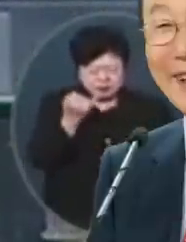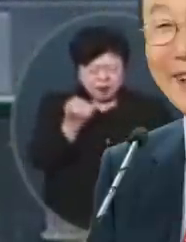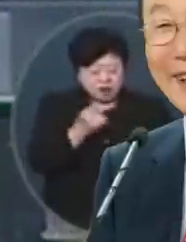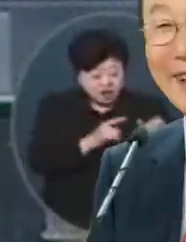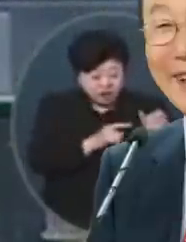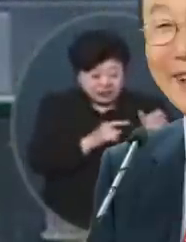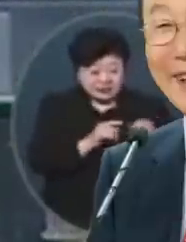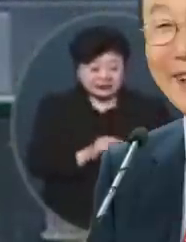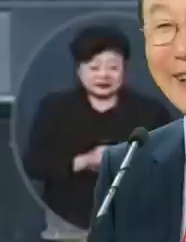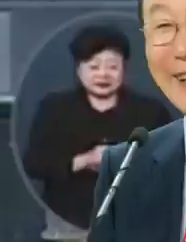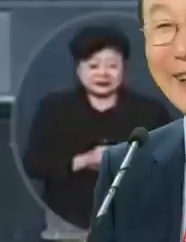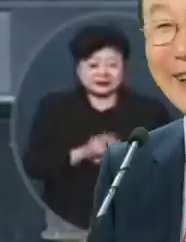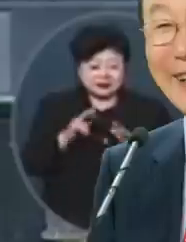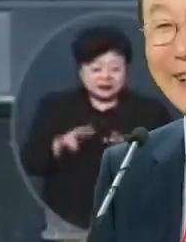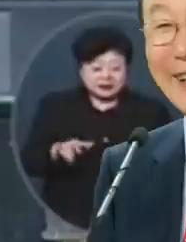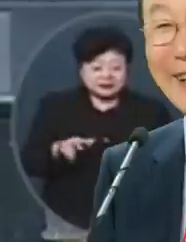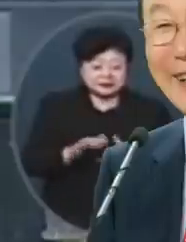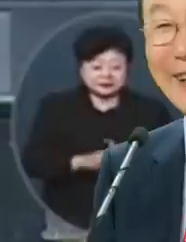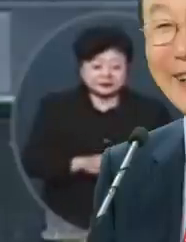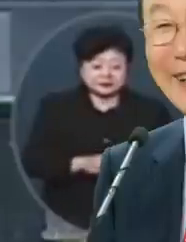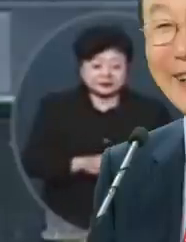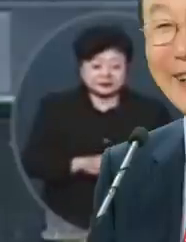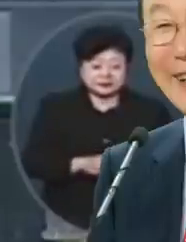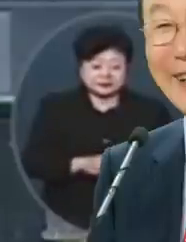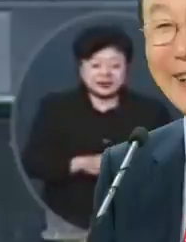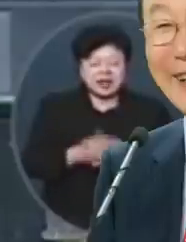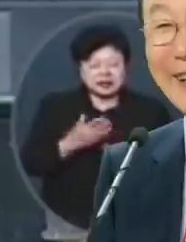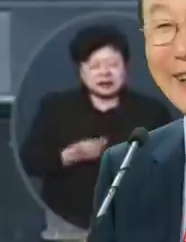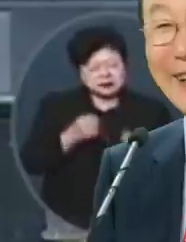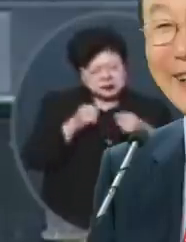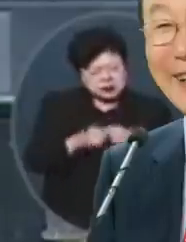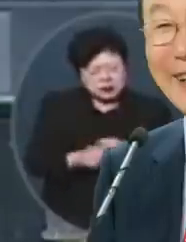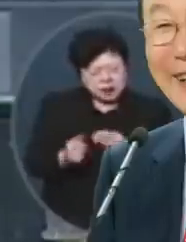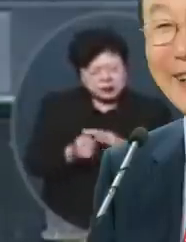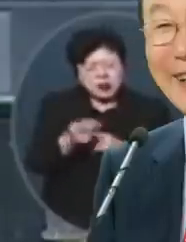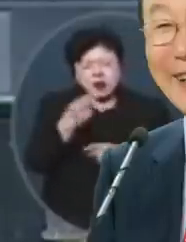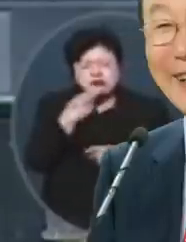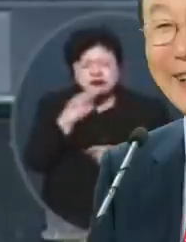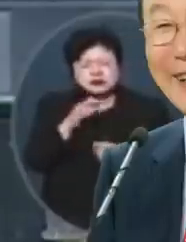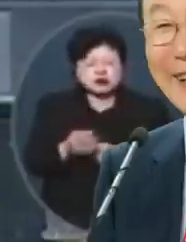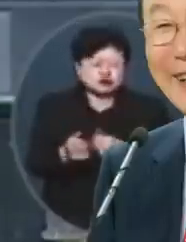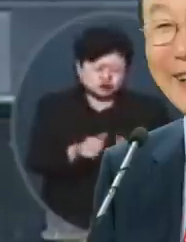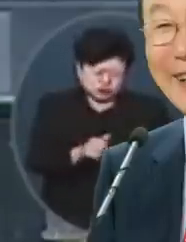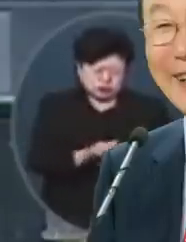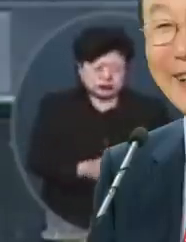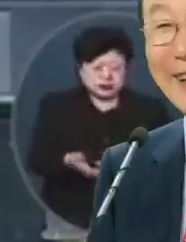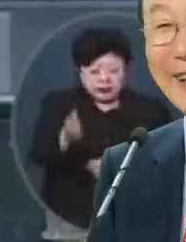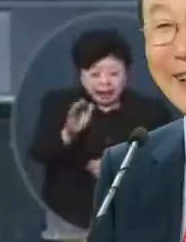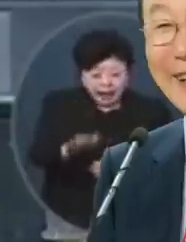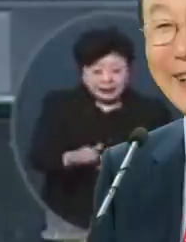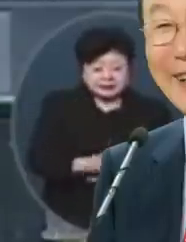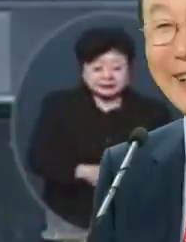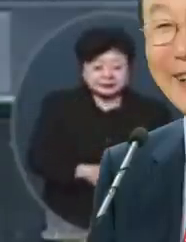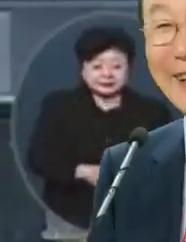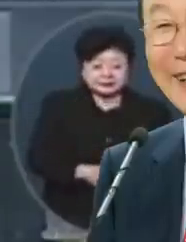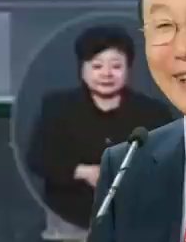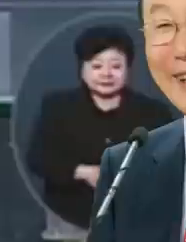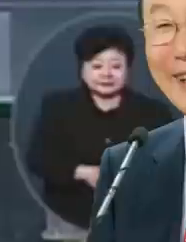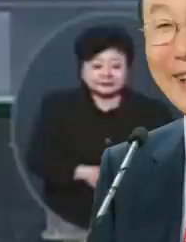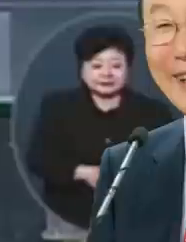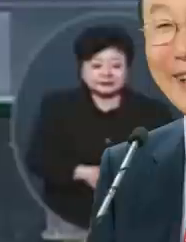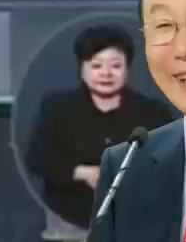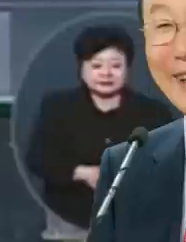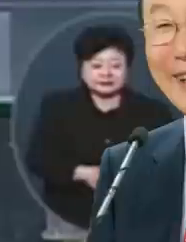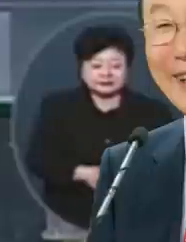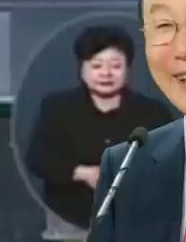여인은 그대로 놔두었으면 좌절하고 절망하고 희망을 잃어버리고 죽었을 것인데 그냥